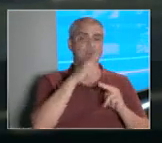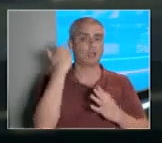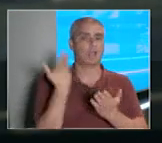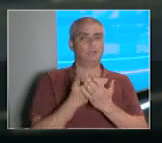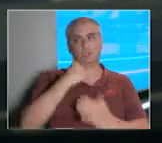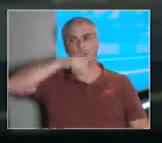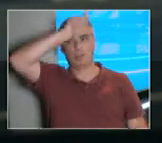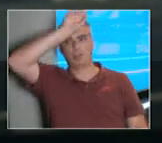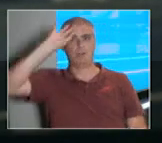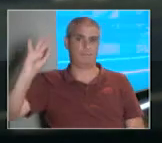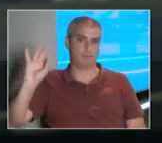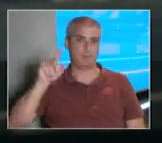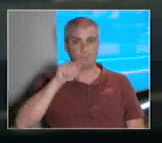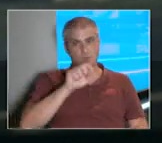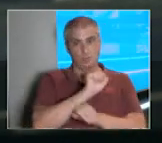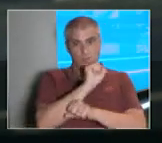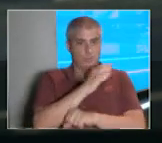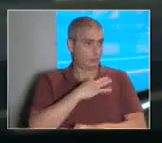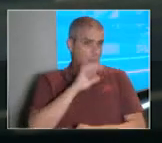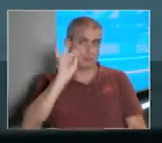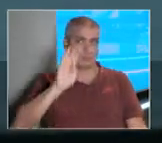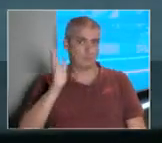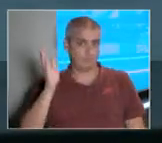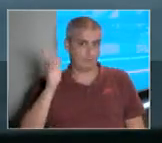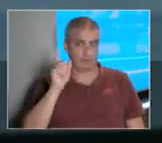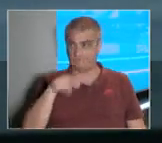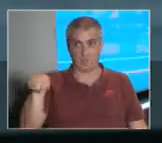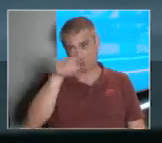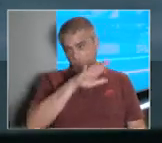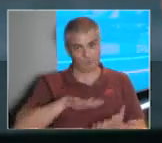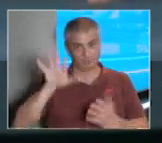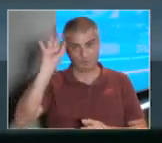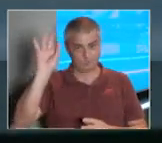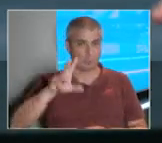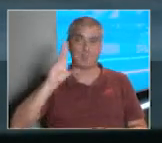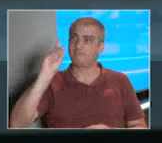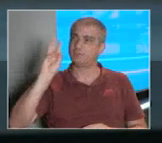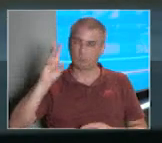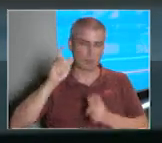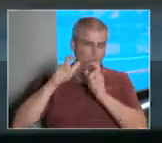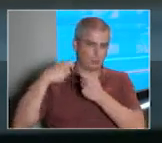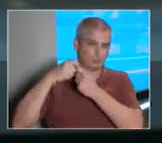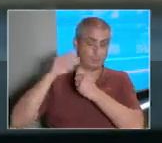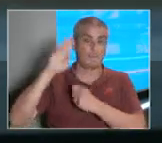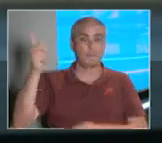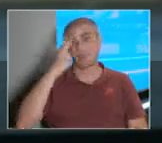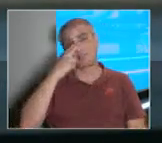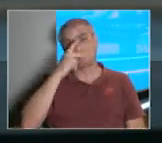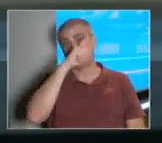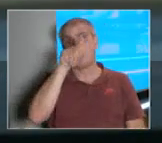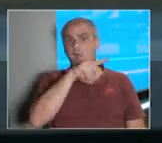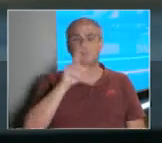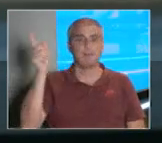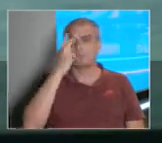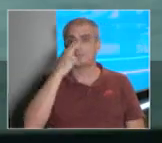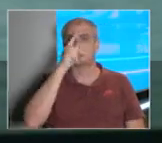הצעה גרמנית. פה הטענה שלי, כלפי נתניהו, ואנשיו, הסביבה שלו, דוד שמרון ואחרים, ושוב, שהם ניסו מספנה, לבטל, אגב.